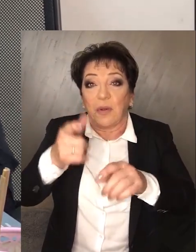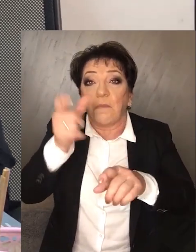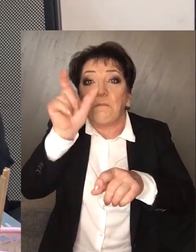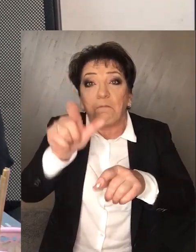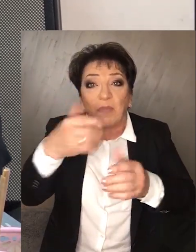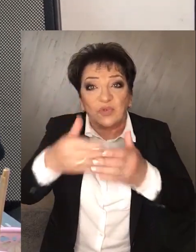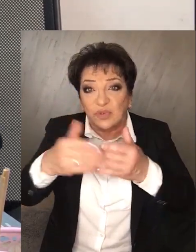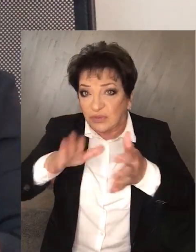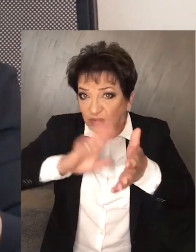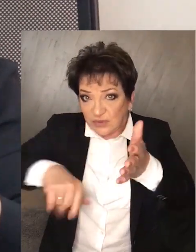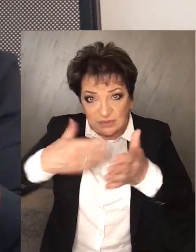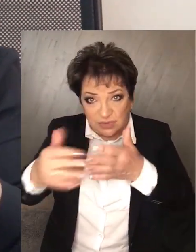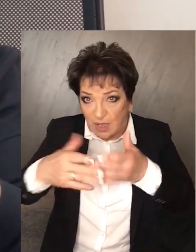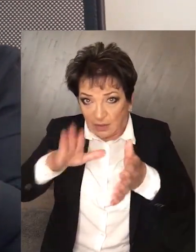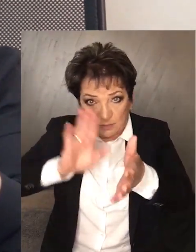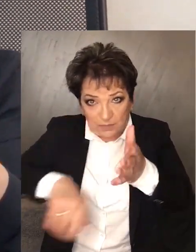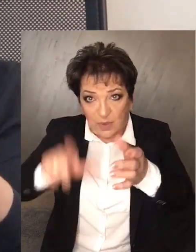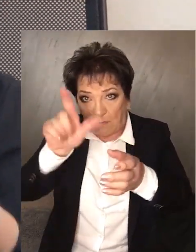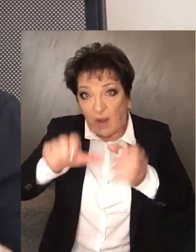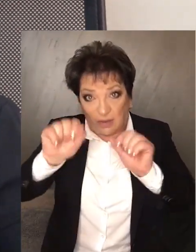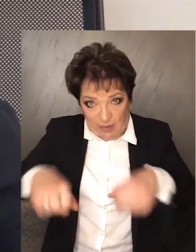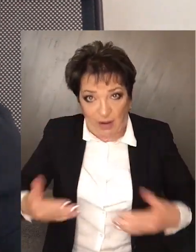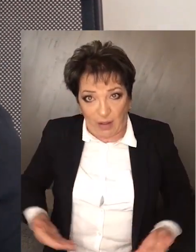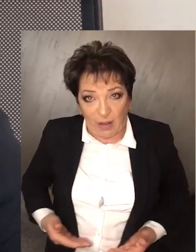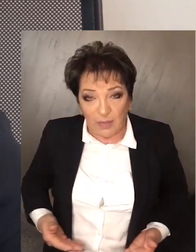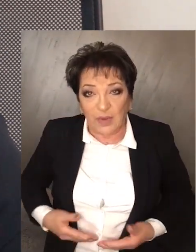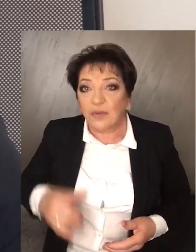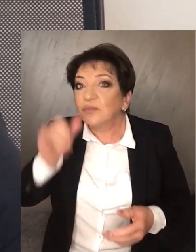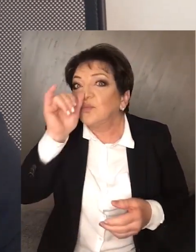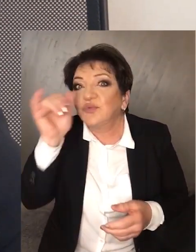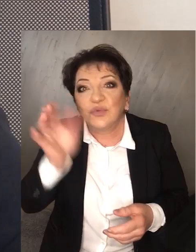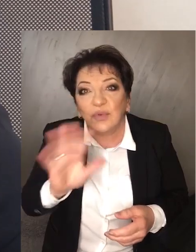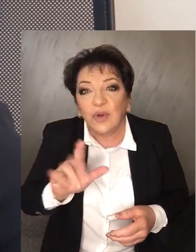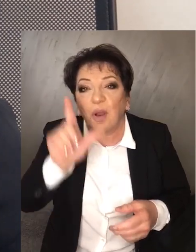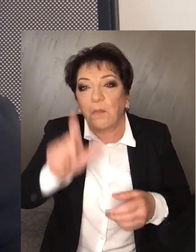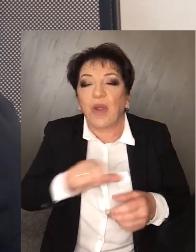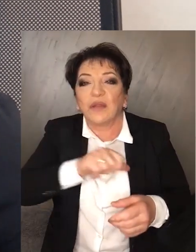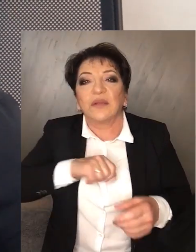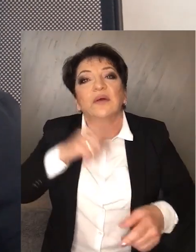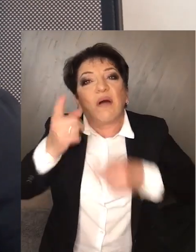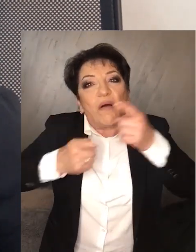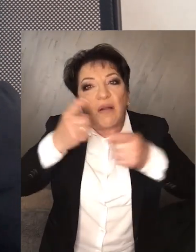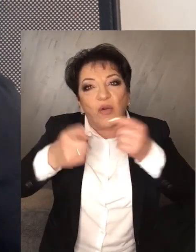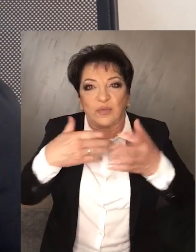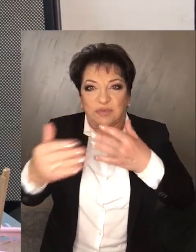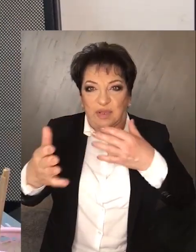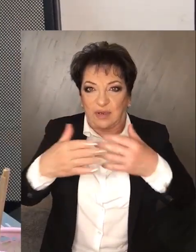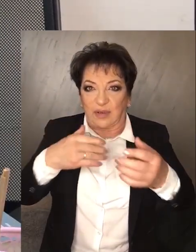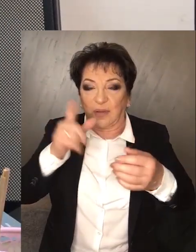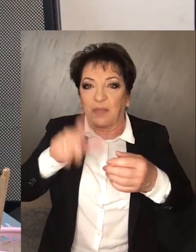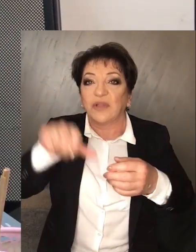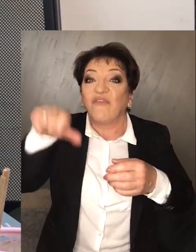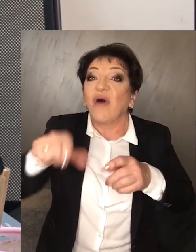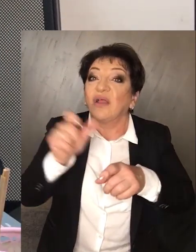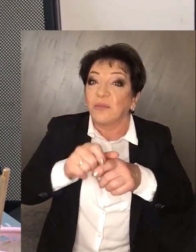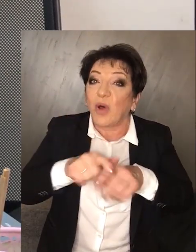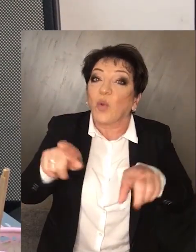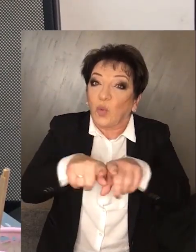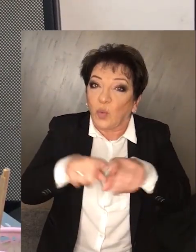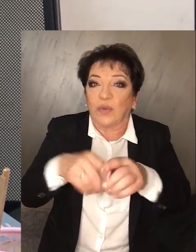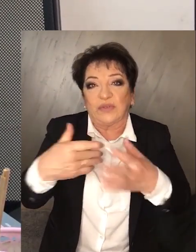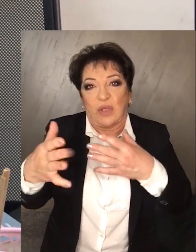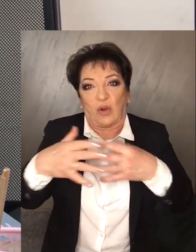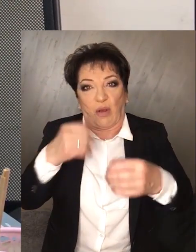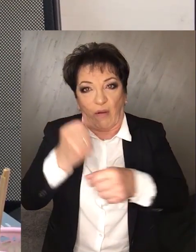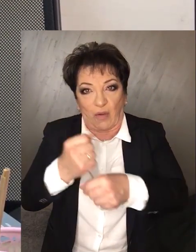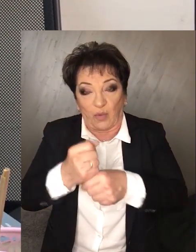ամբողջ մարմնով, դու զգում ես ձեռքերով վերցնում ես, մարդը կարա առանց ձեռքերի ապրի, ես հարցնում եմ, առանց ձեռքերի, մարդը